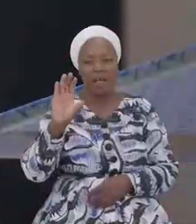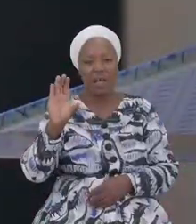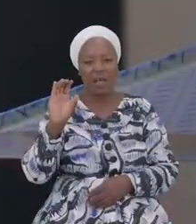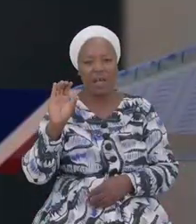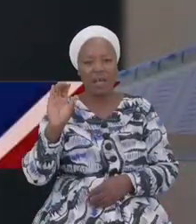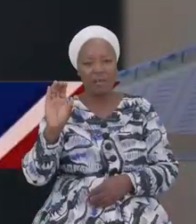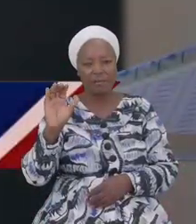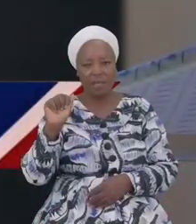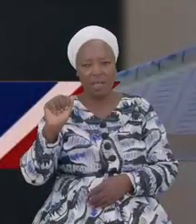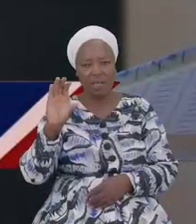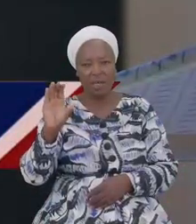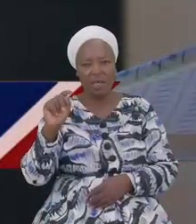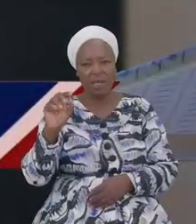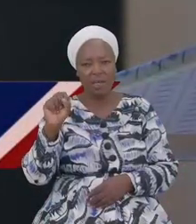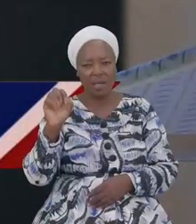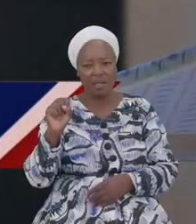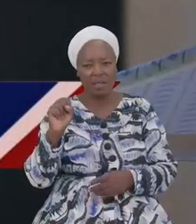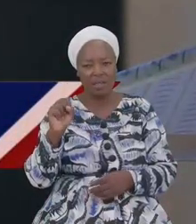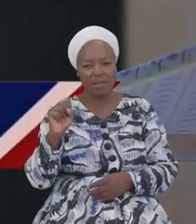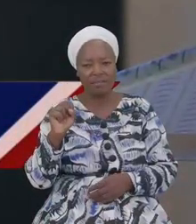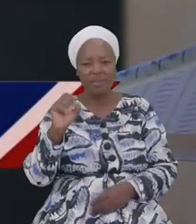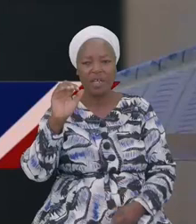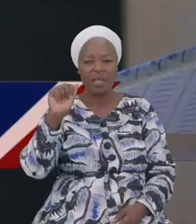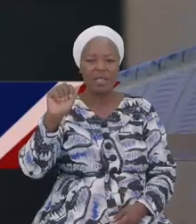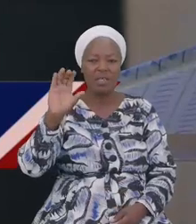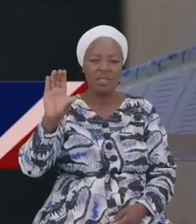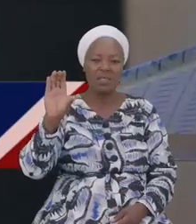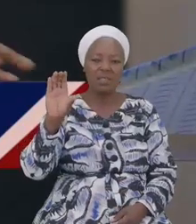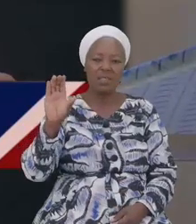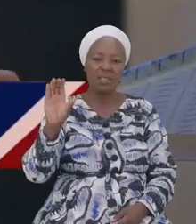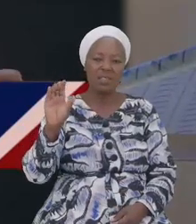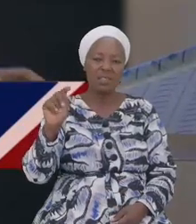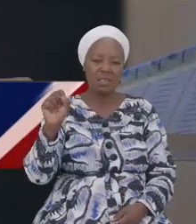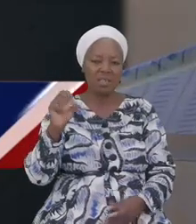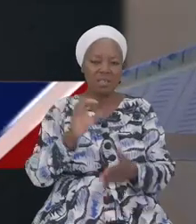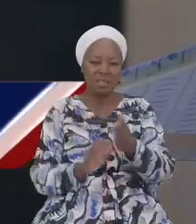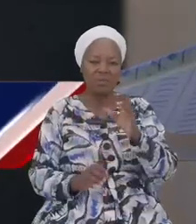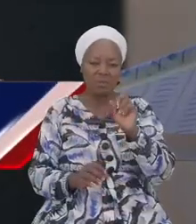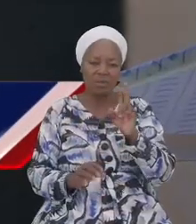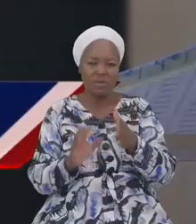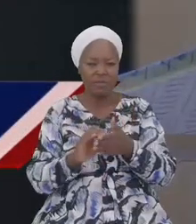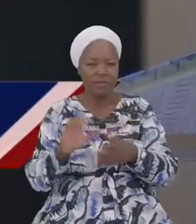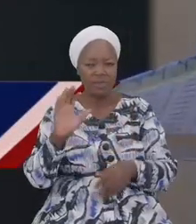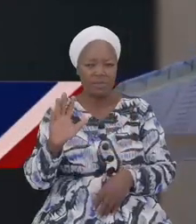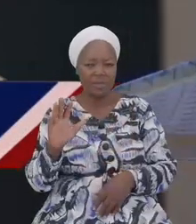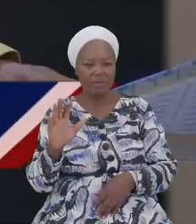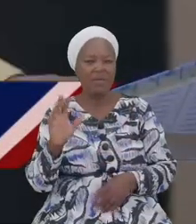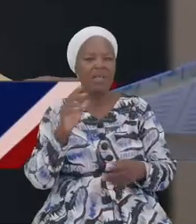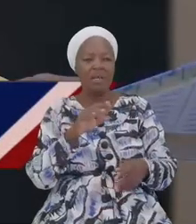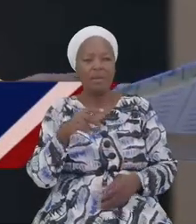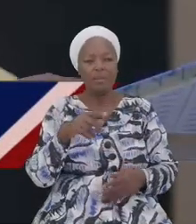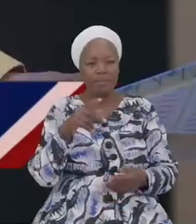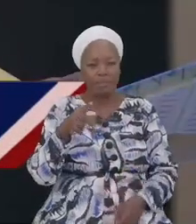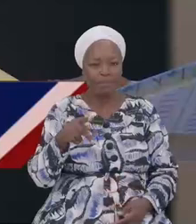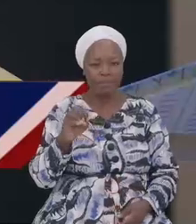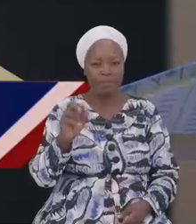verset 5. Actes chapitre 12, verset 5. Pierre donc était gardé dans la prison.